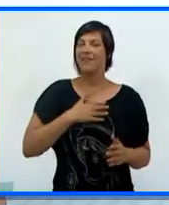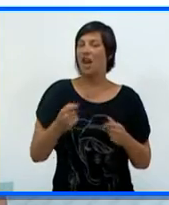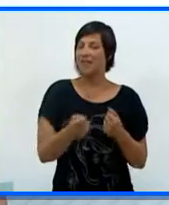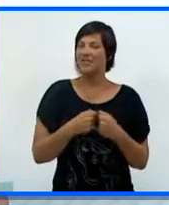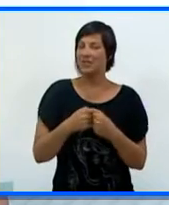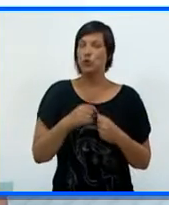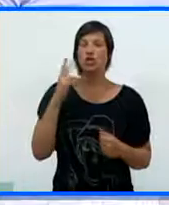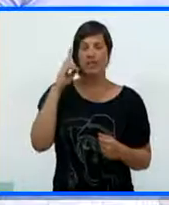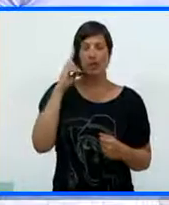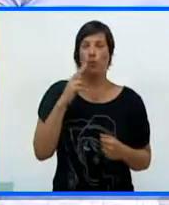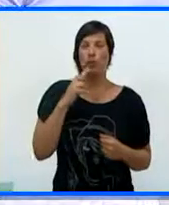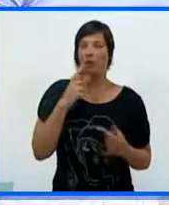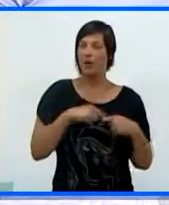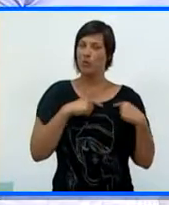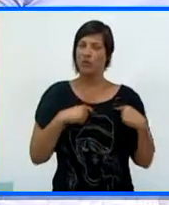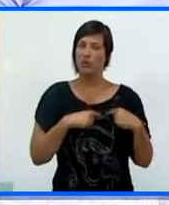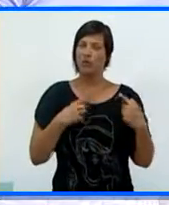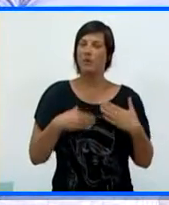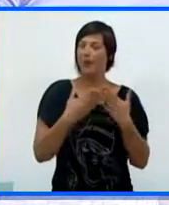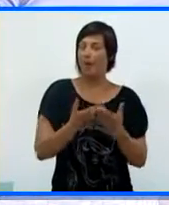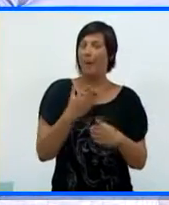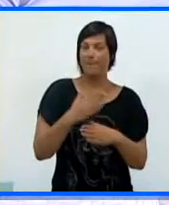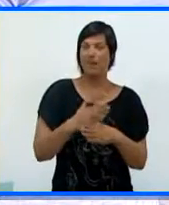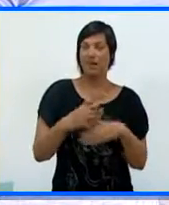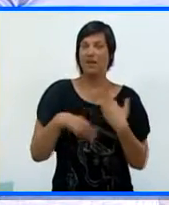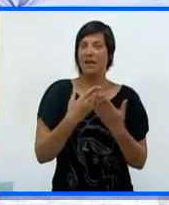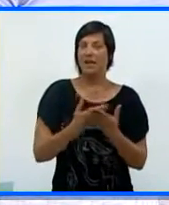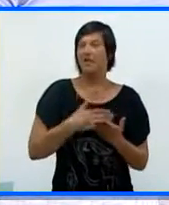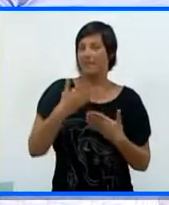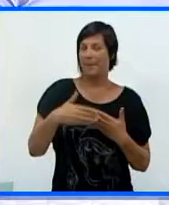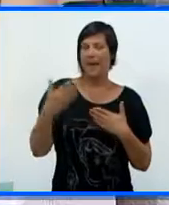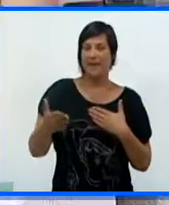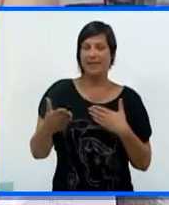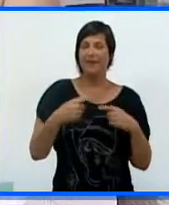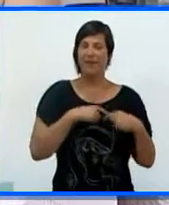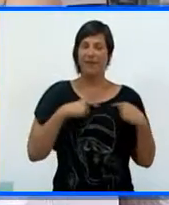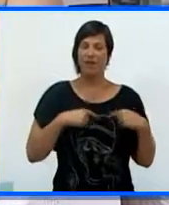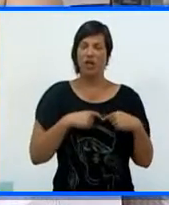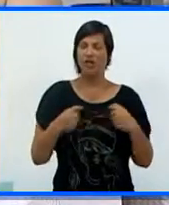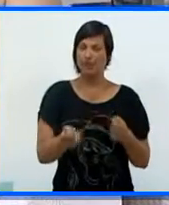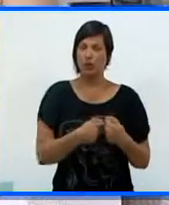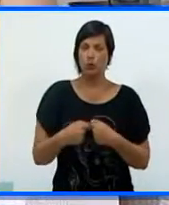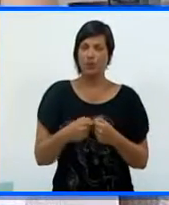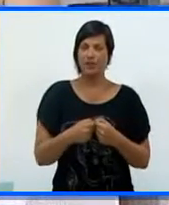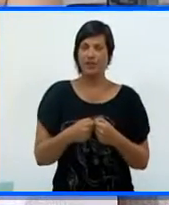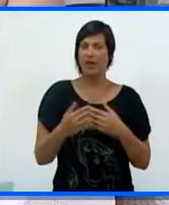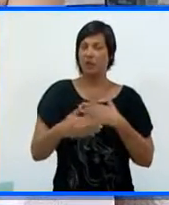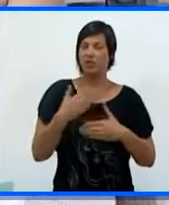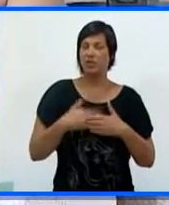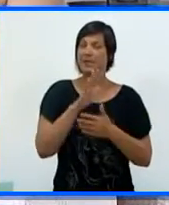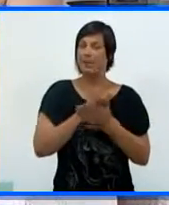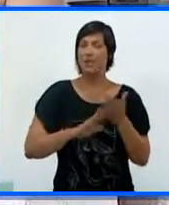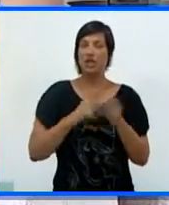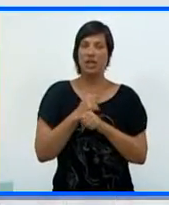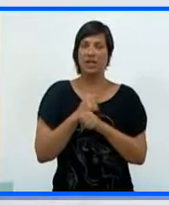se družiti s gluhima i uz ljubav i njima pomaganje, tako sam i nastavila volontirati u toj udruzi. U međuvremenu